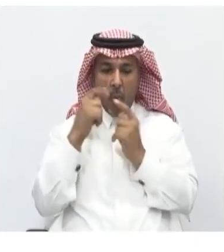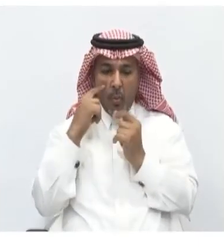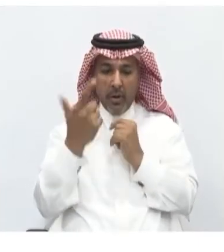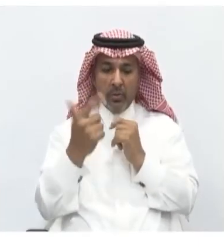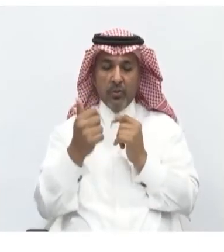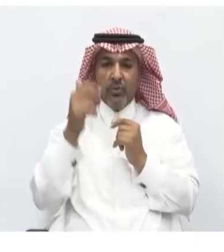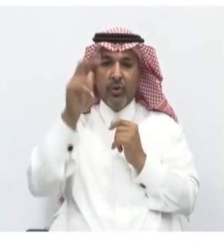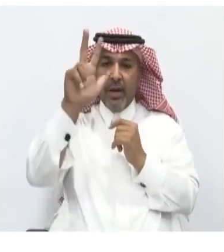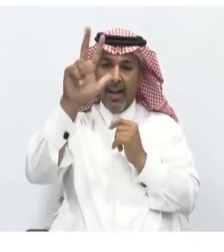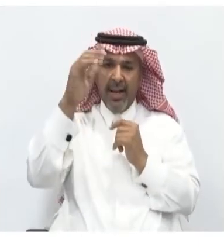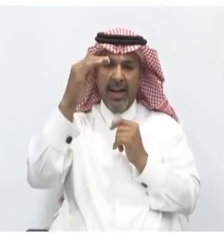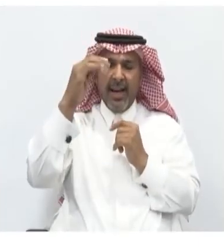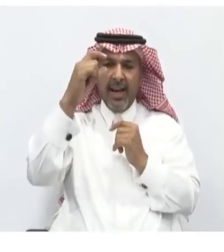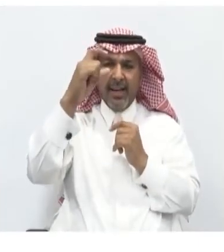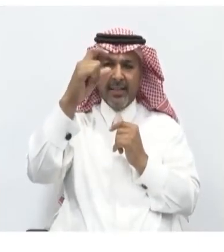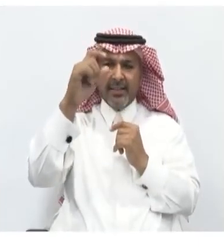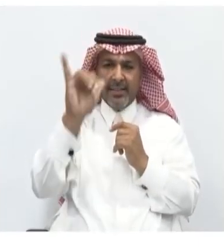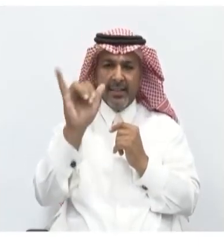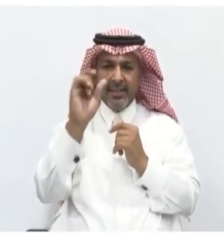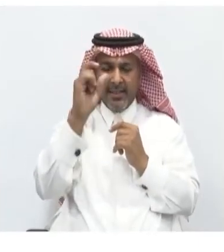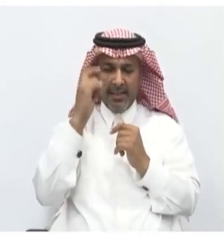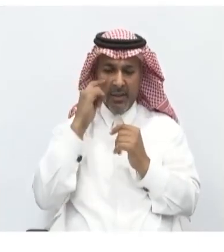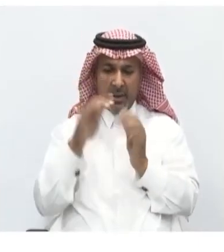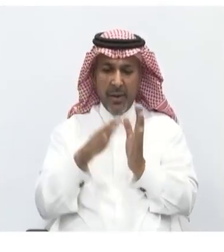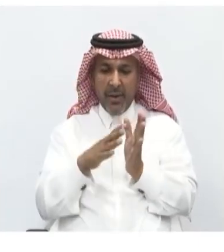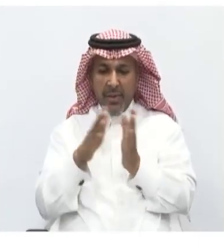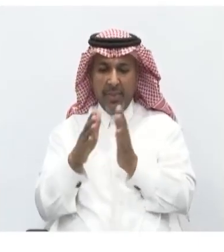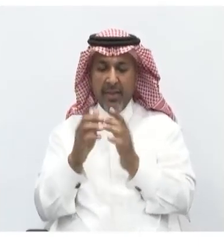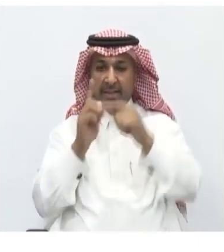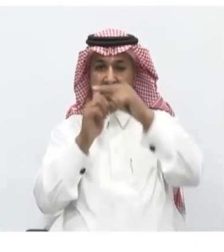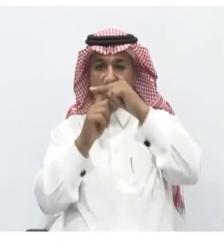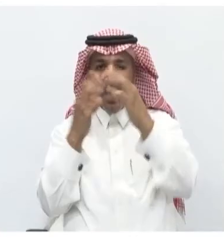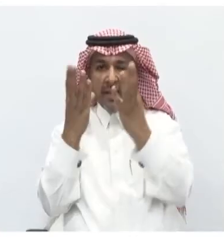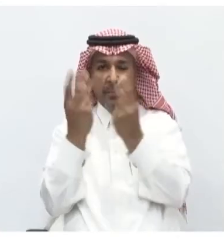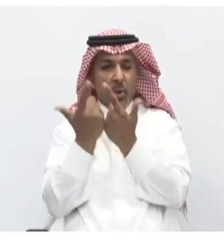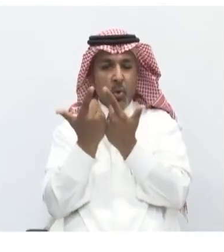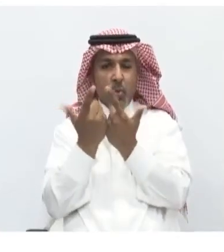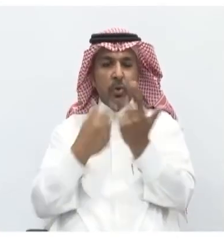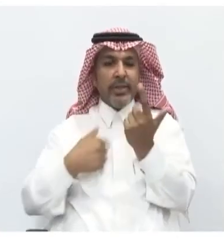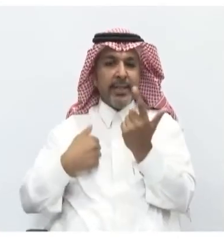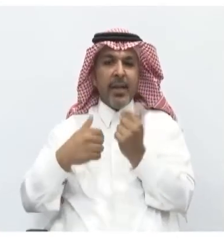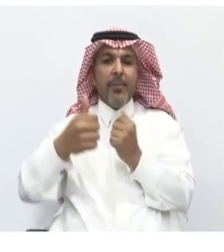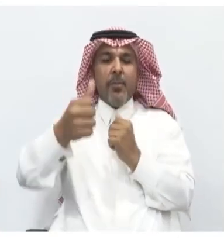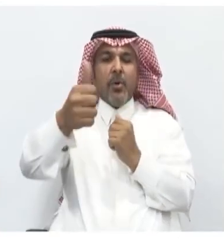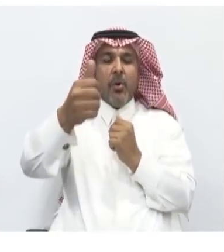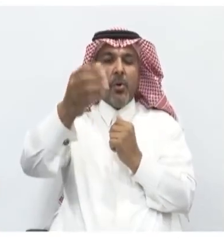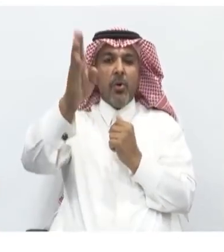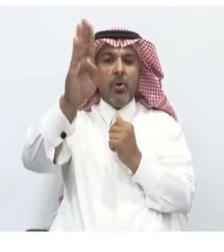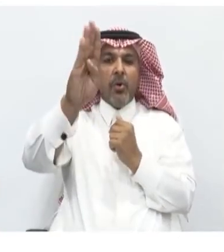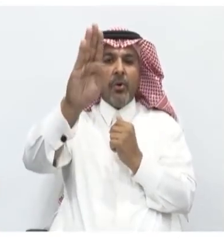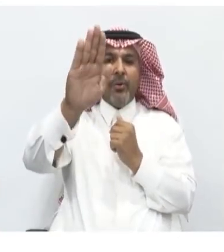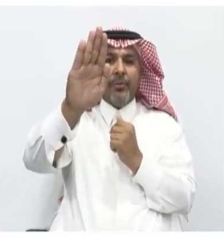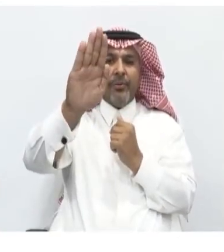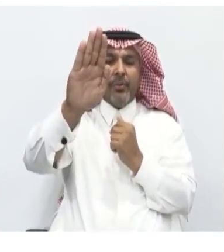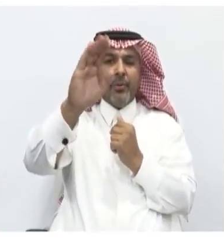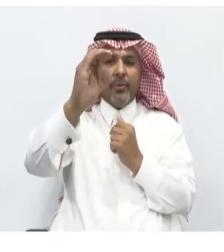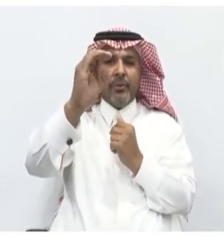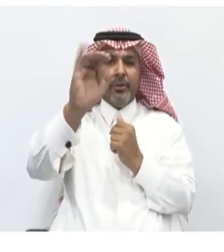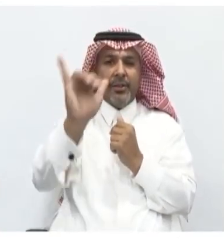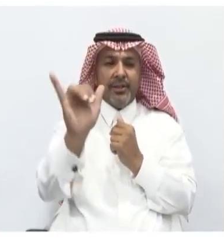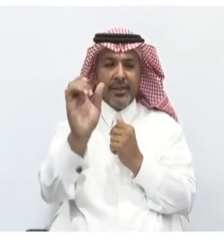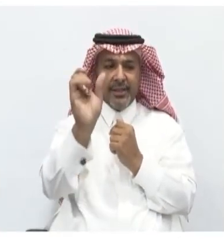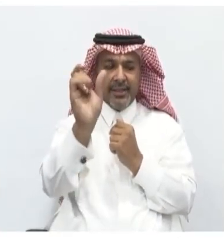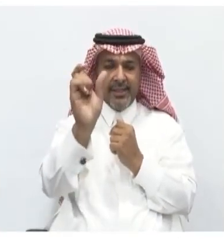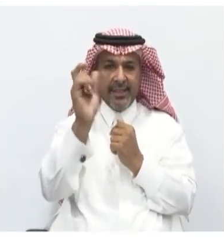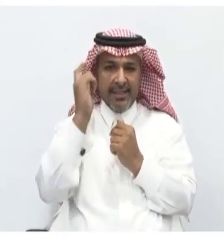الثانيه هو الاكسجين واعطتني الناتج اكسيد الحديد الثلاثي كيف ساكتب العلاقات بينها هنا مثلا لفظيا